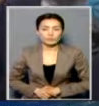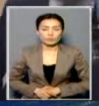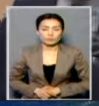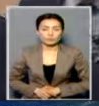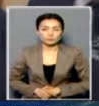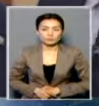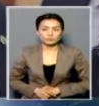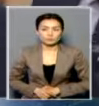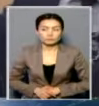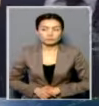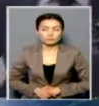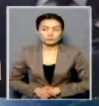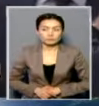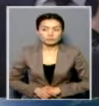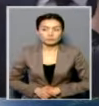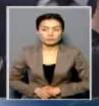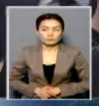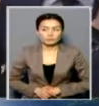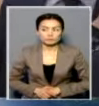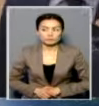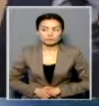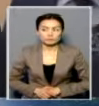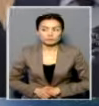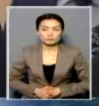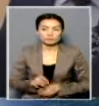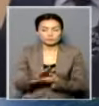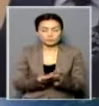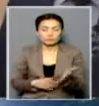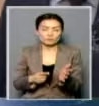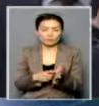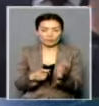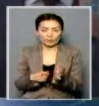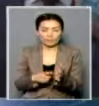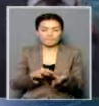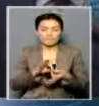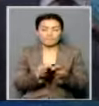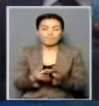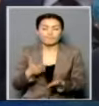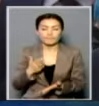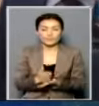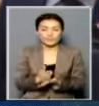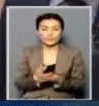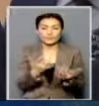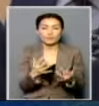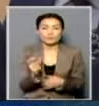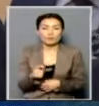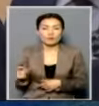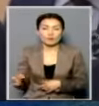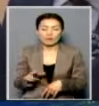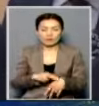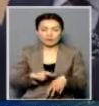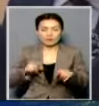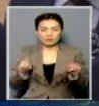Аты-жөнін жариялау үшін тергеу амалдары жүріп жатыр деп тағы да айттым. Бүгінгі күнде қанша адам